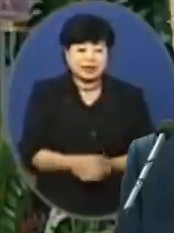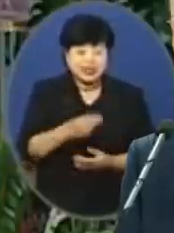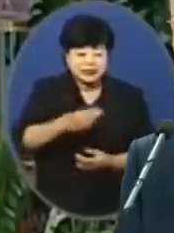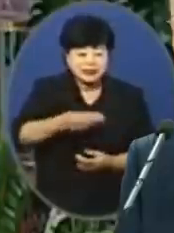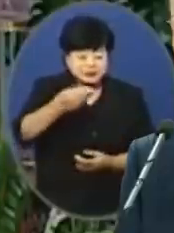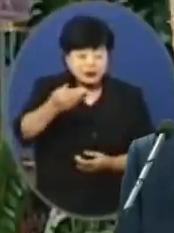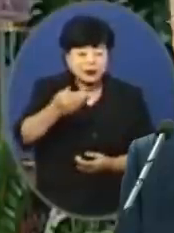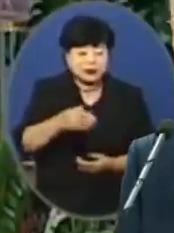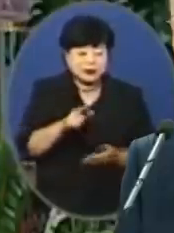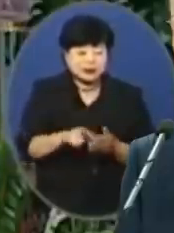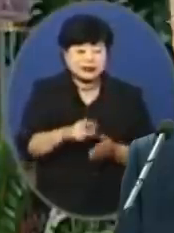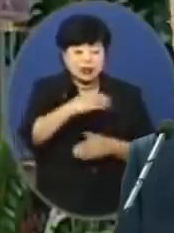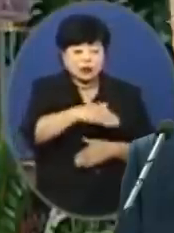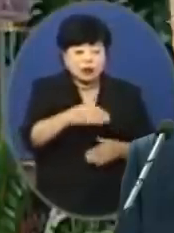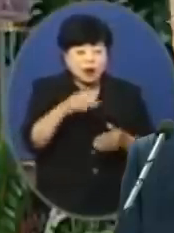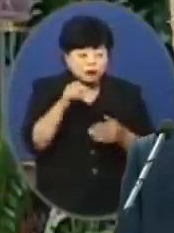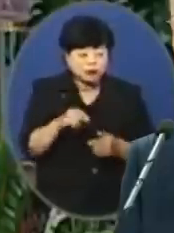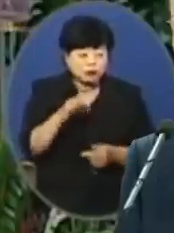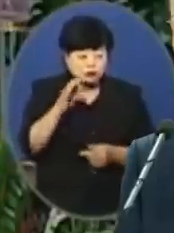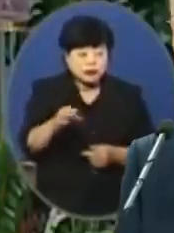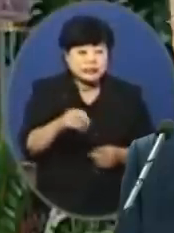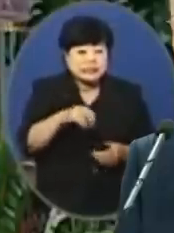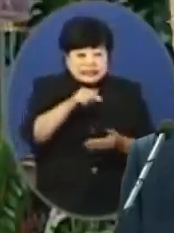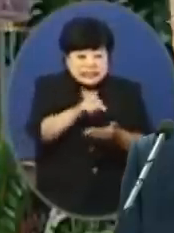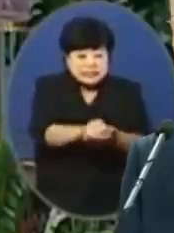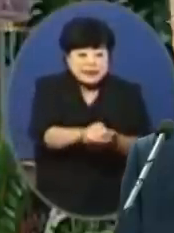3차원에서 일어난 시간, 공간, 물질을 지배합니다.